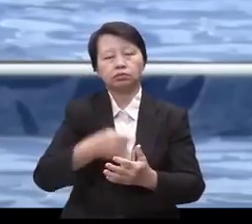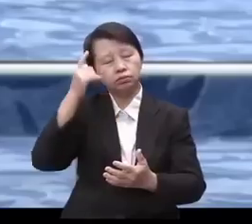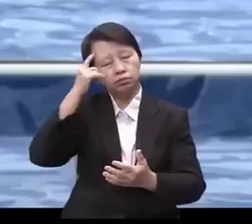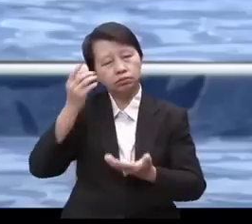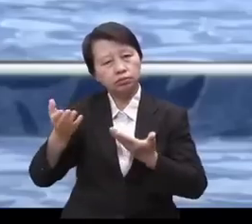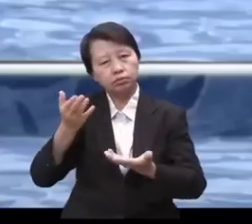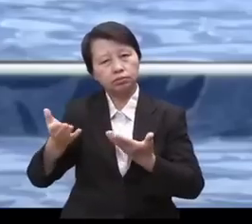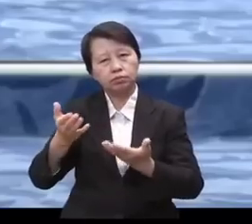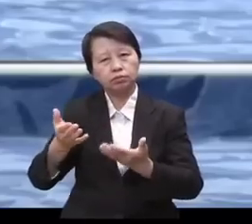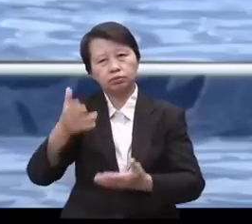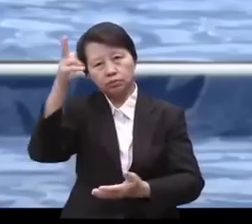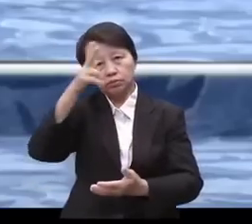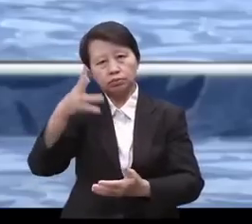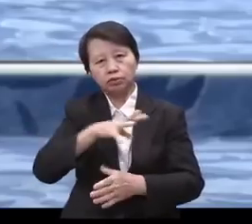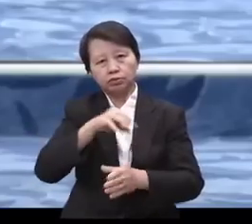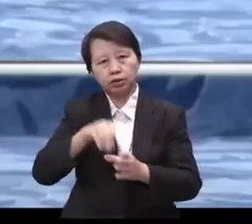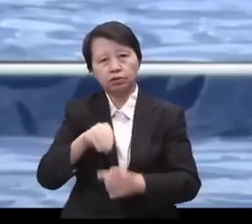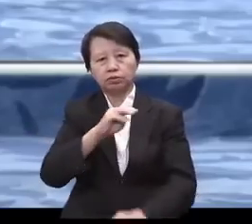kerajaan termasuk Jemaah Menteri,